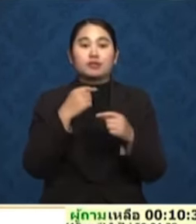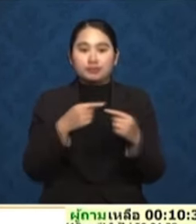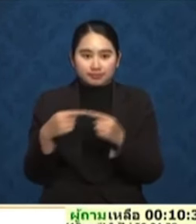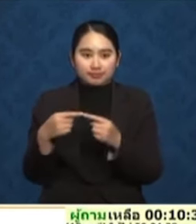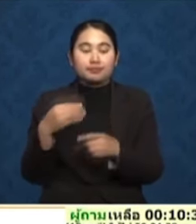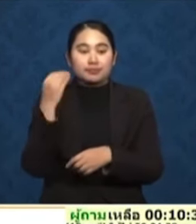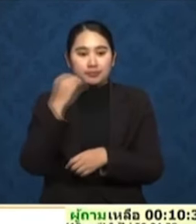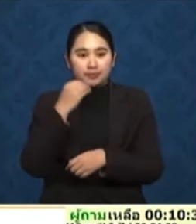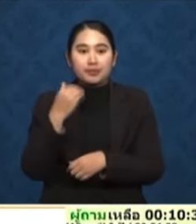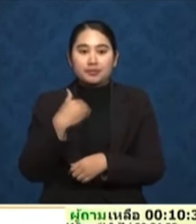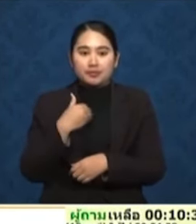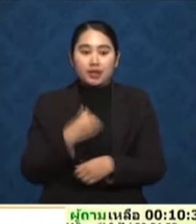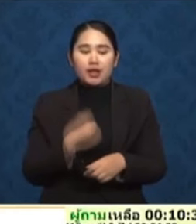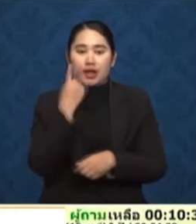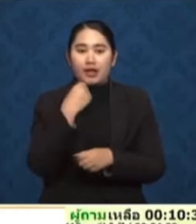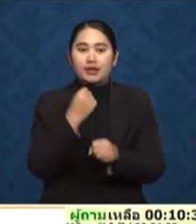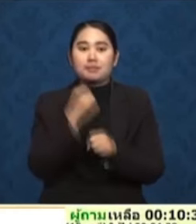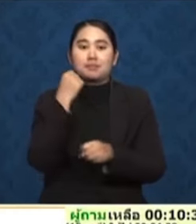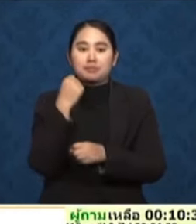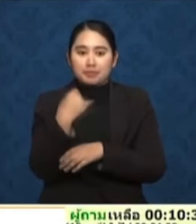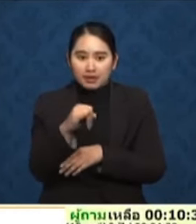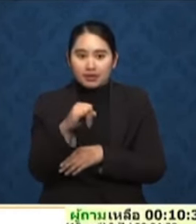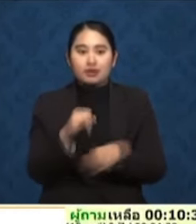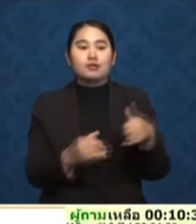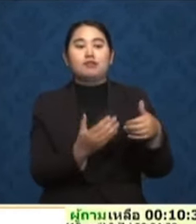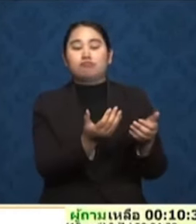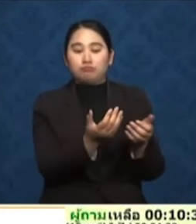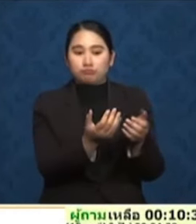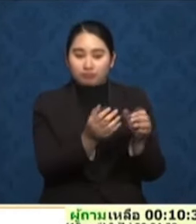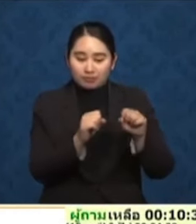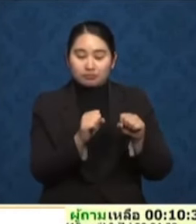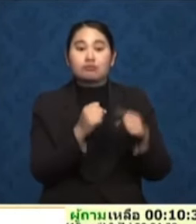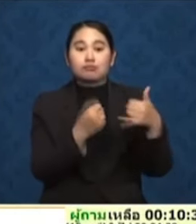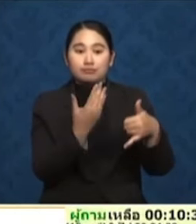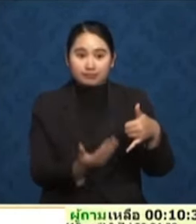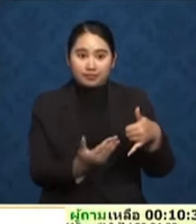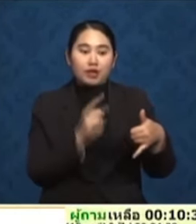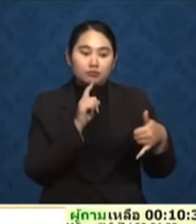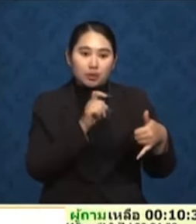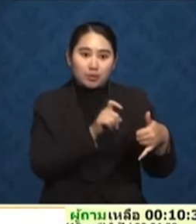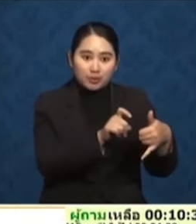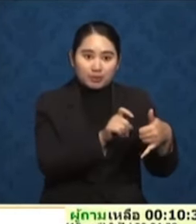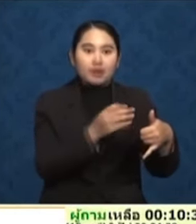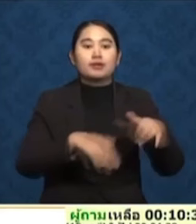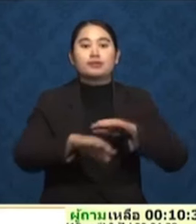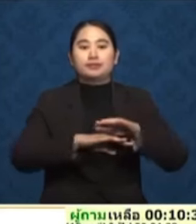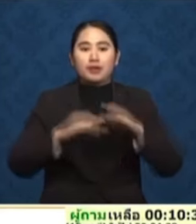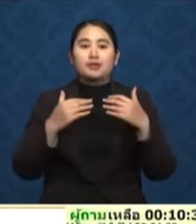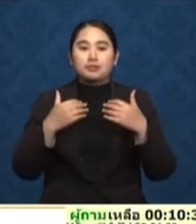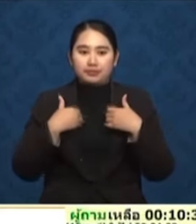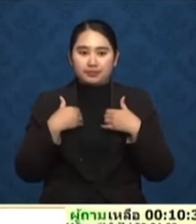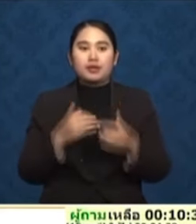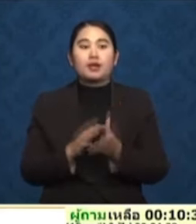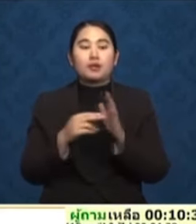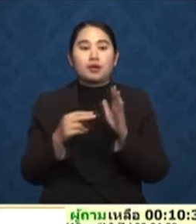การสืบสวนจริงๆเขาจับผู้กระทำผิดคนเดียวหลังจากนั้นเนี่ยเขาได้มีการสืบสวนสอบสวนจนกระทั่งมีหลักฐานอันนี้ก็เ